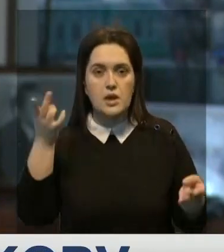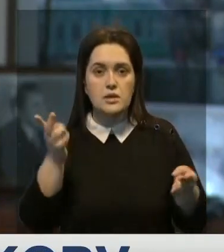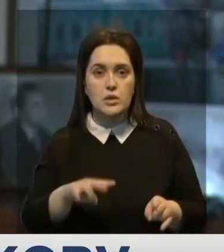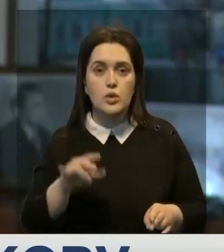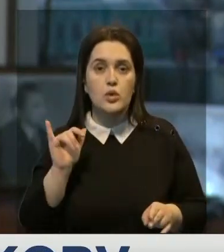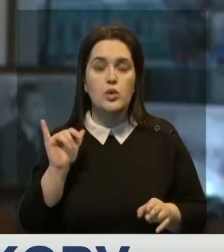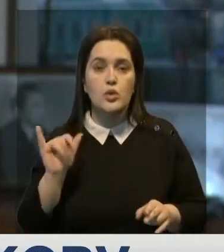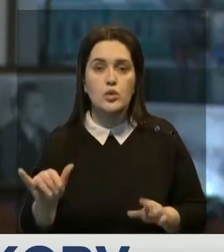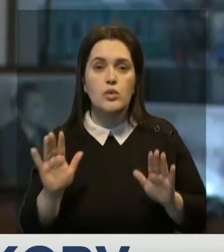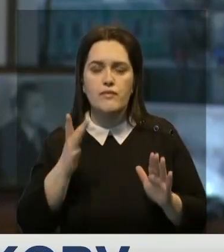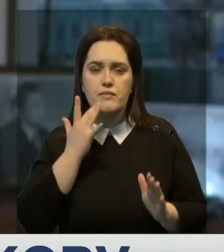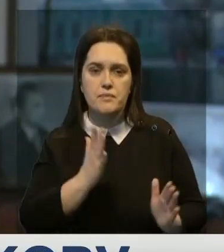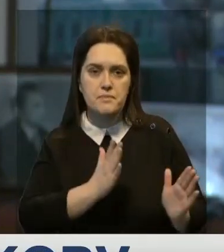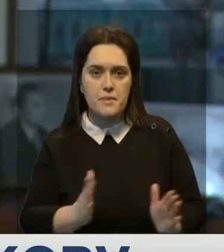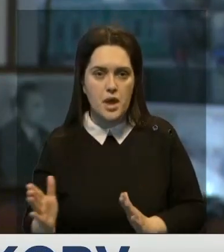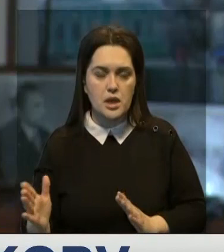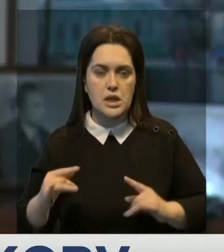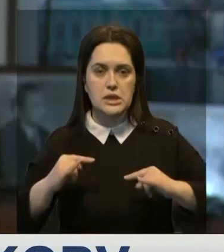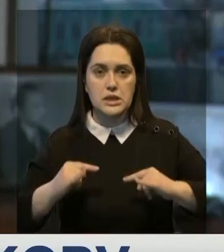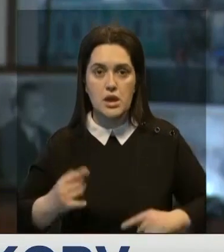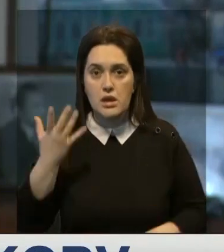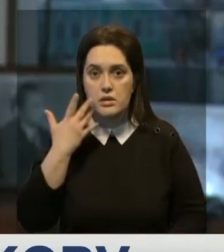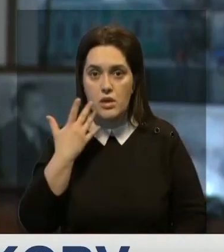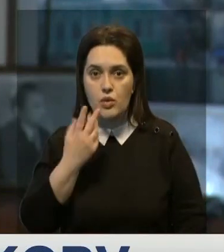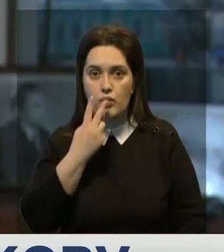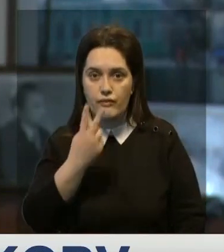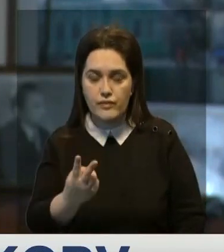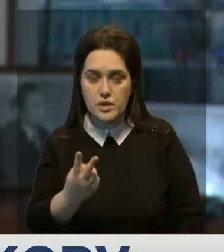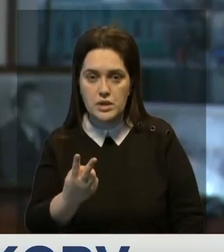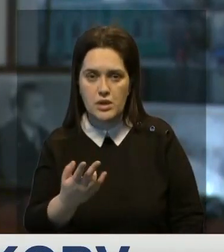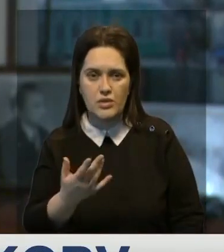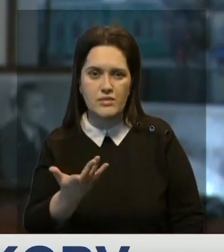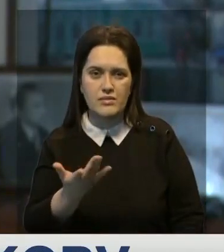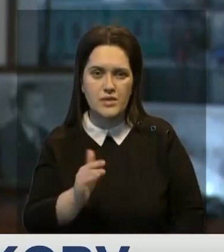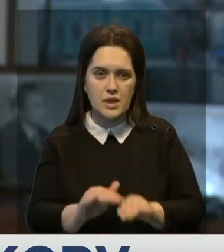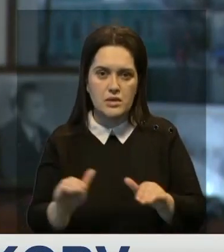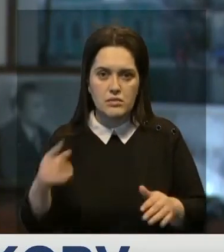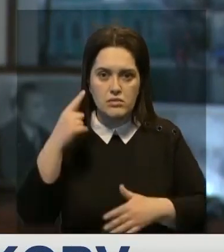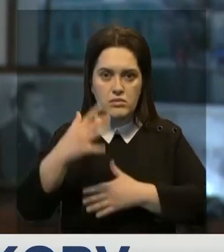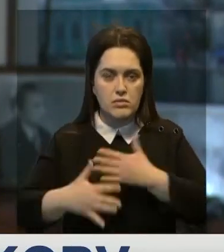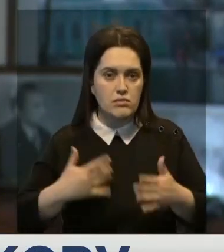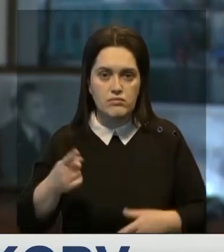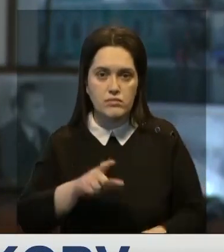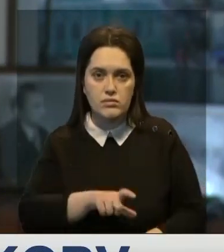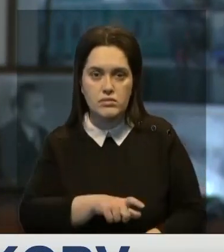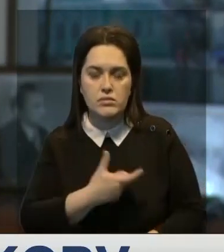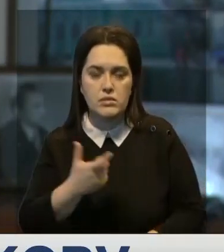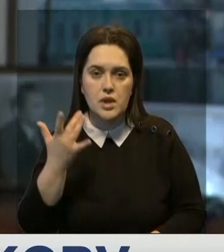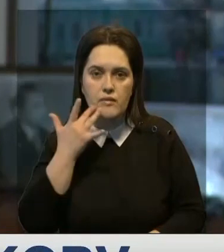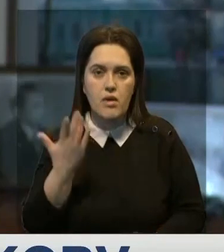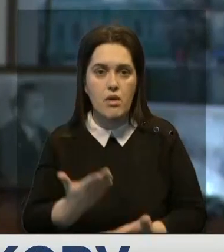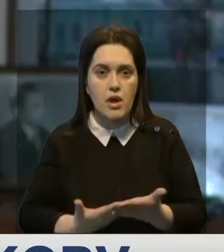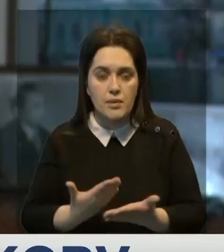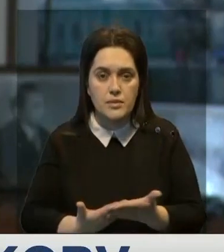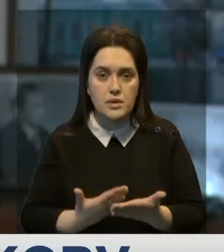был исключительный порядок на столе, поэтому, когда он видел у нас на столе что-то такое невообразимое, он приходил просто в ужас и